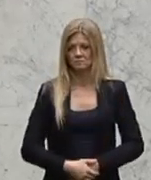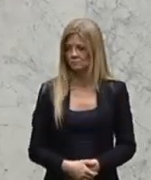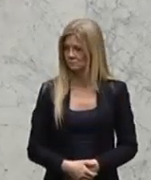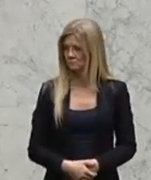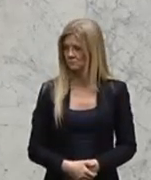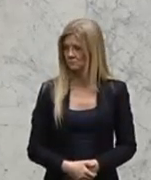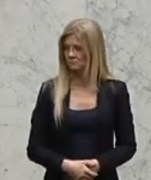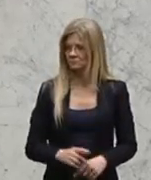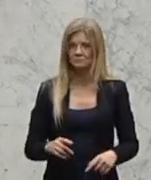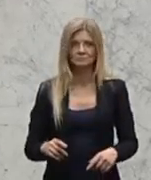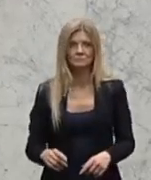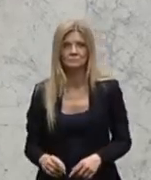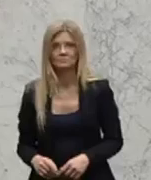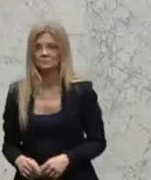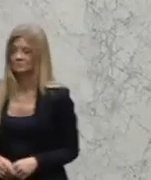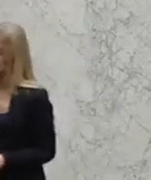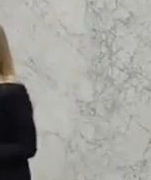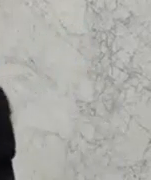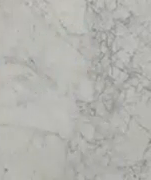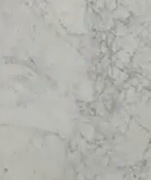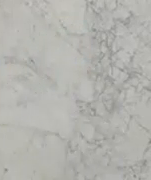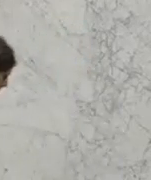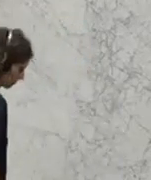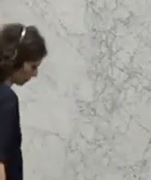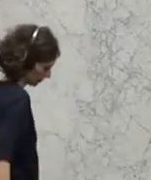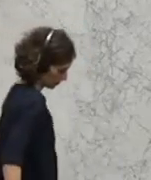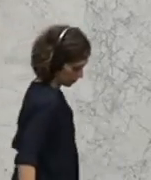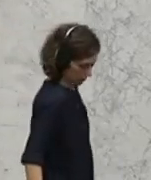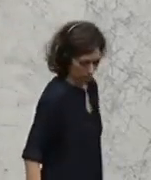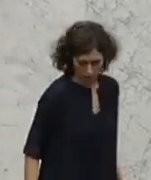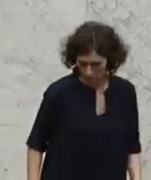Wirtschaftsflüchtlingen müsste man von vornherein eine Einreise verwehren, so der Fraktionslose Gerhard Schmidt.